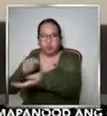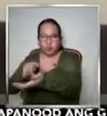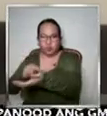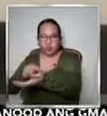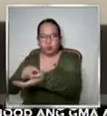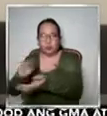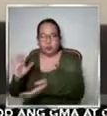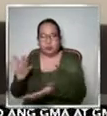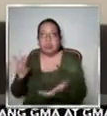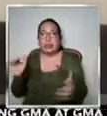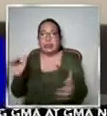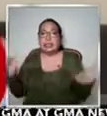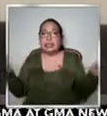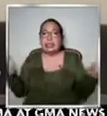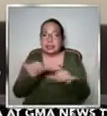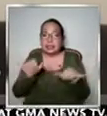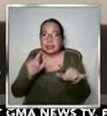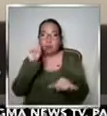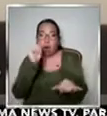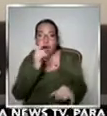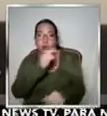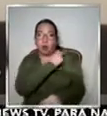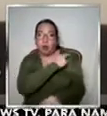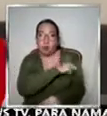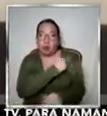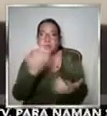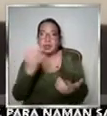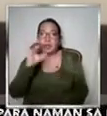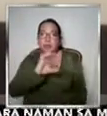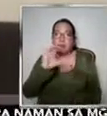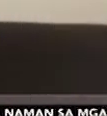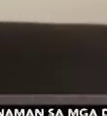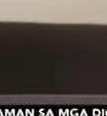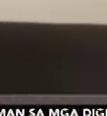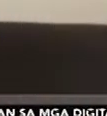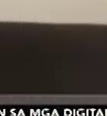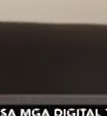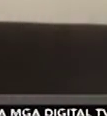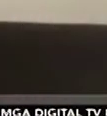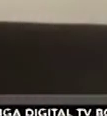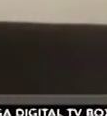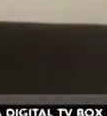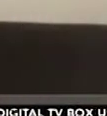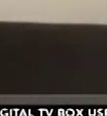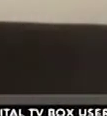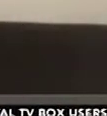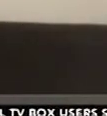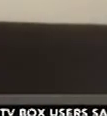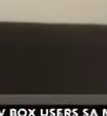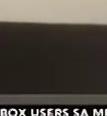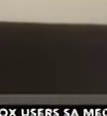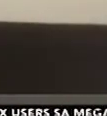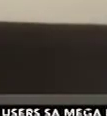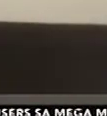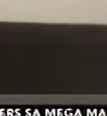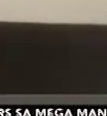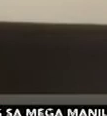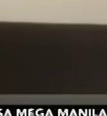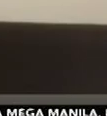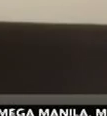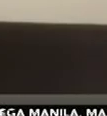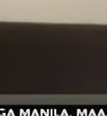ibang frontliners, gaya na lang halimbawa nitong pagsusuot ng pulang ribbon sa braso. Pero mas maipaparamdam daw natin ang